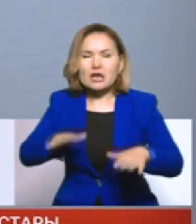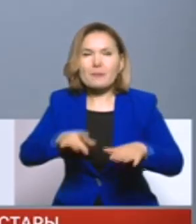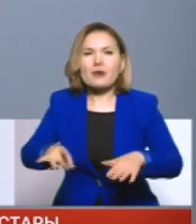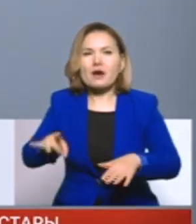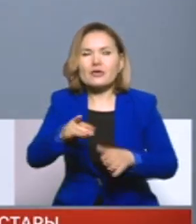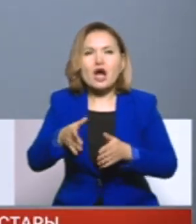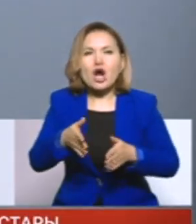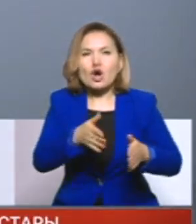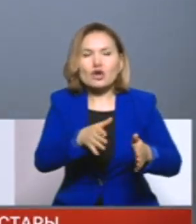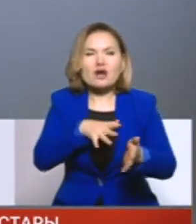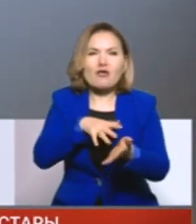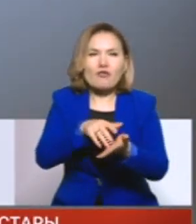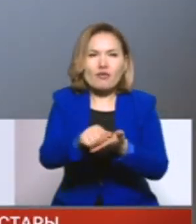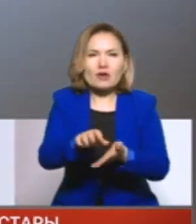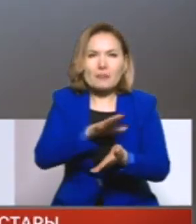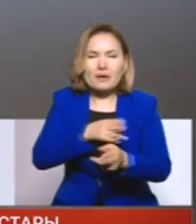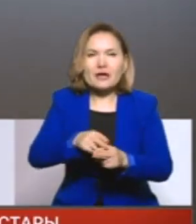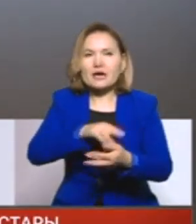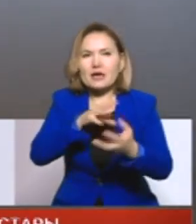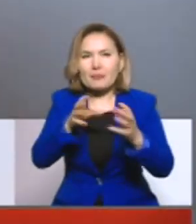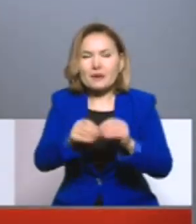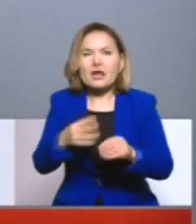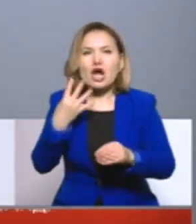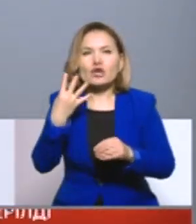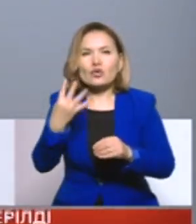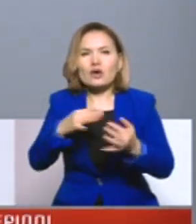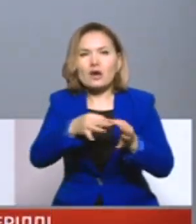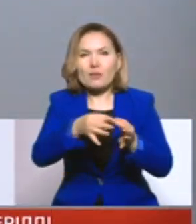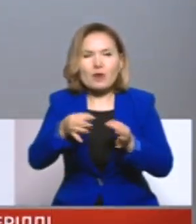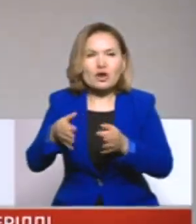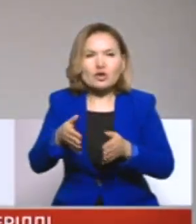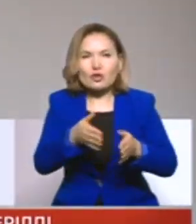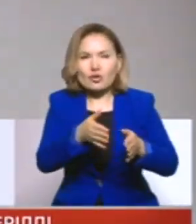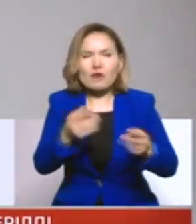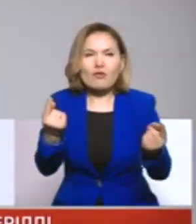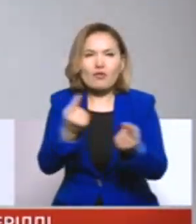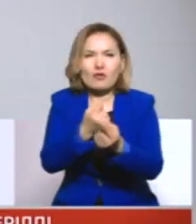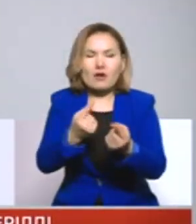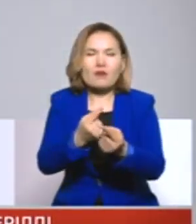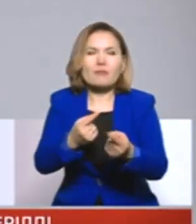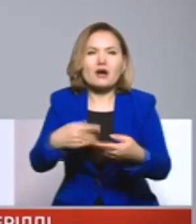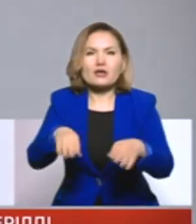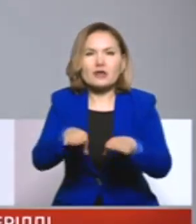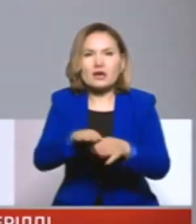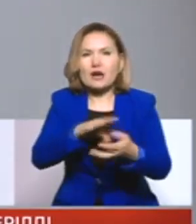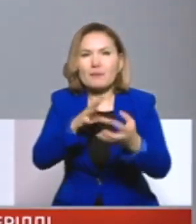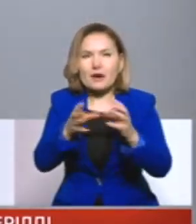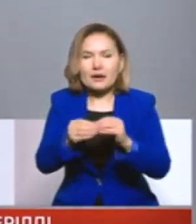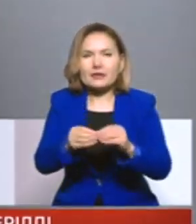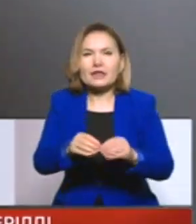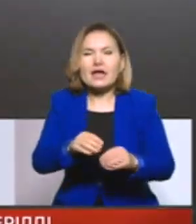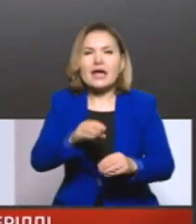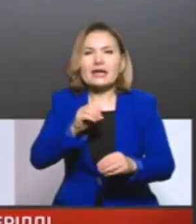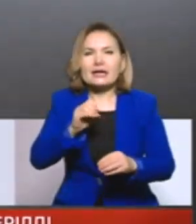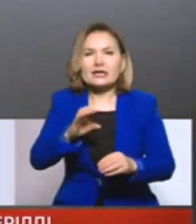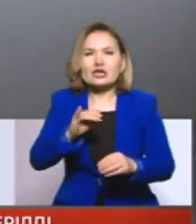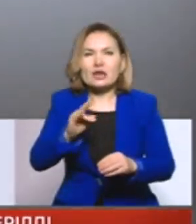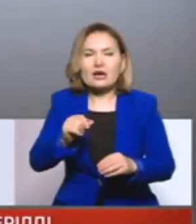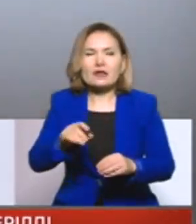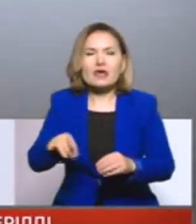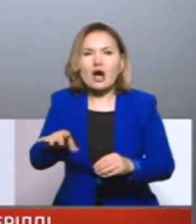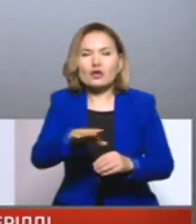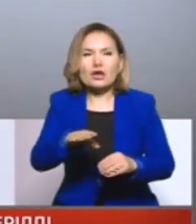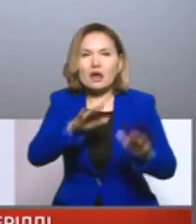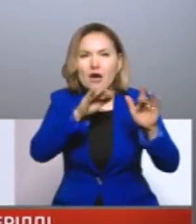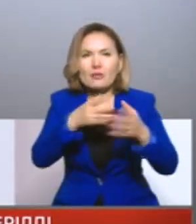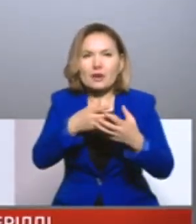республикалық автокөлік жолы жабылды. Салдарынан 4 елді мекенмен көлік қатынасы үзілген. Ал Ертіс, Железинка аудандарында қар әлі еріп